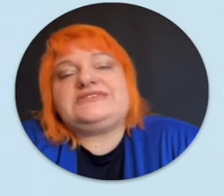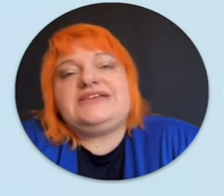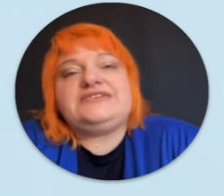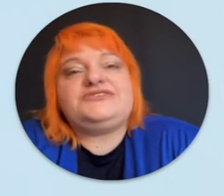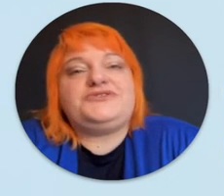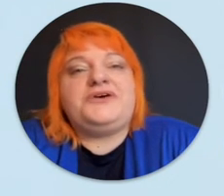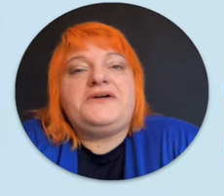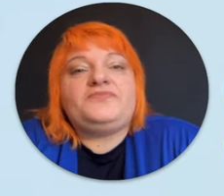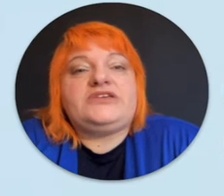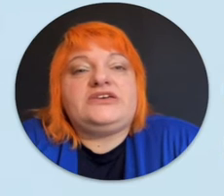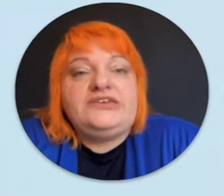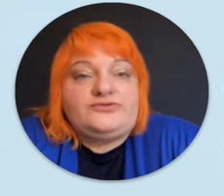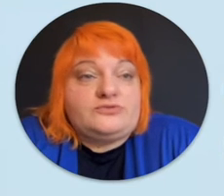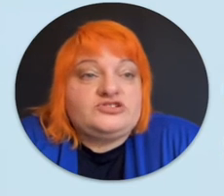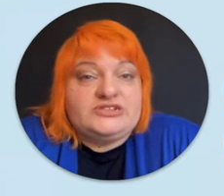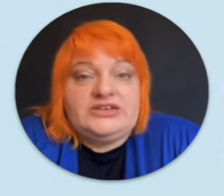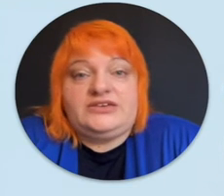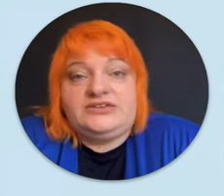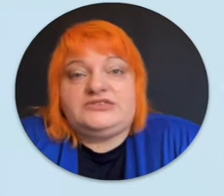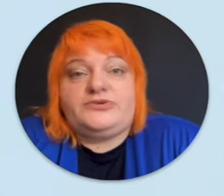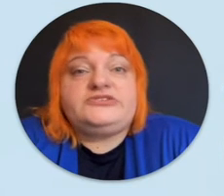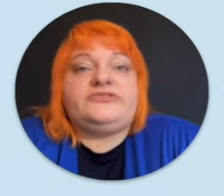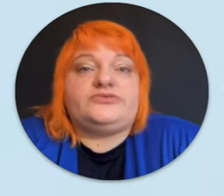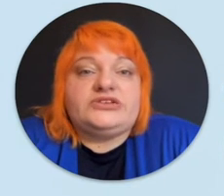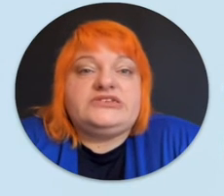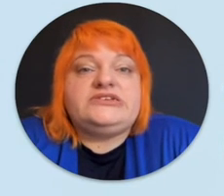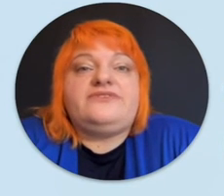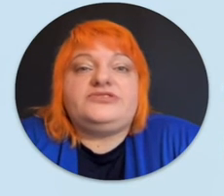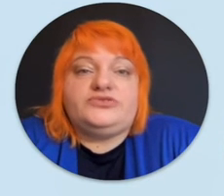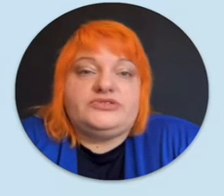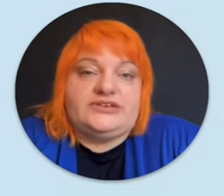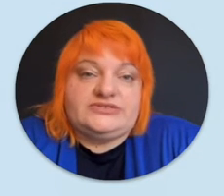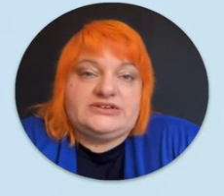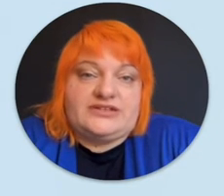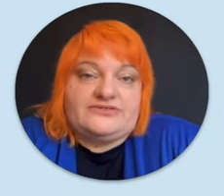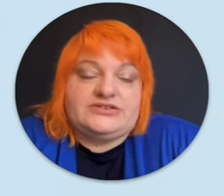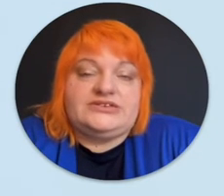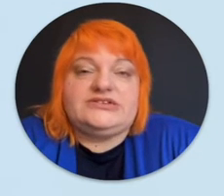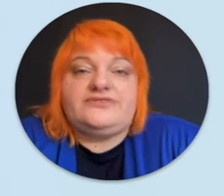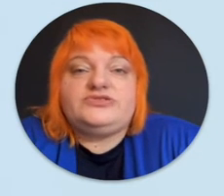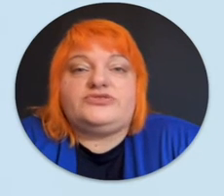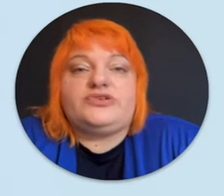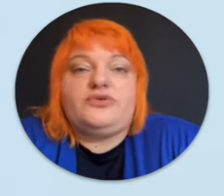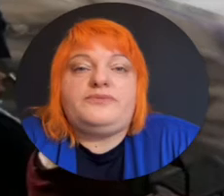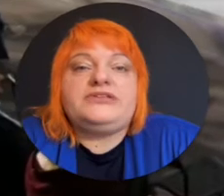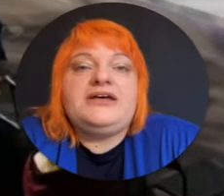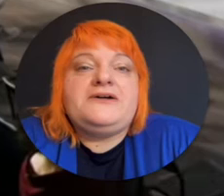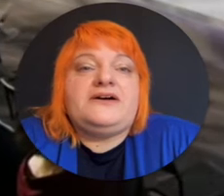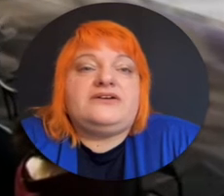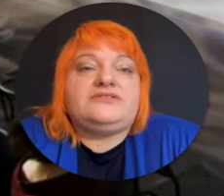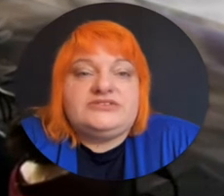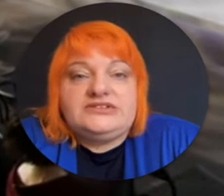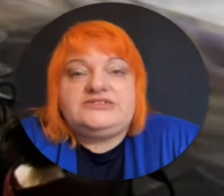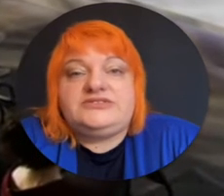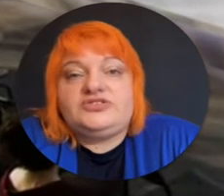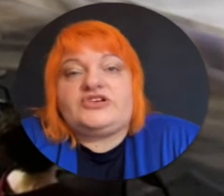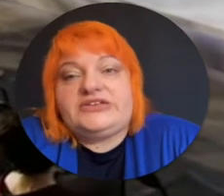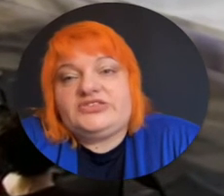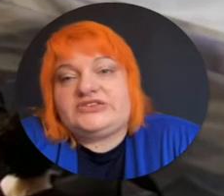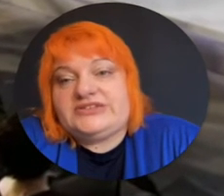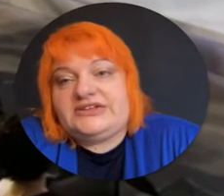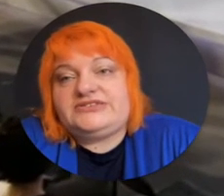вести трансляцию, и в том числе и использовать вот эти телевизионные все навыки, телевизионный опыт,